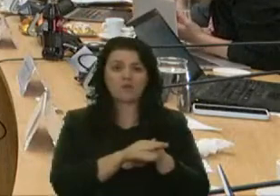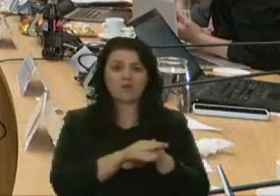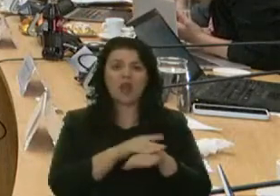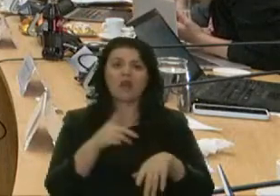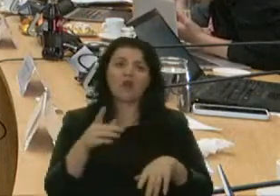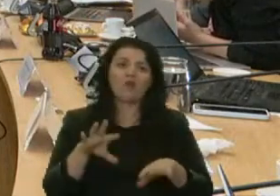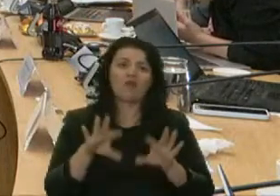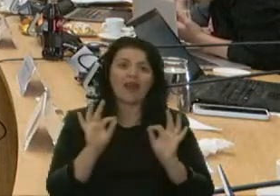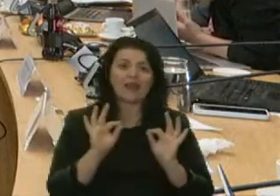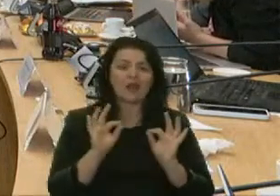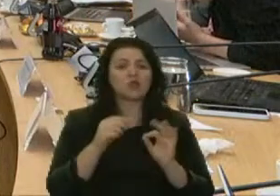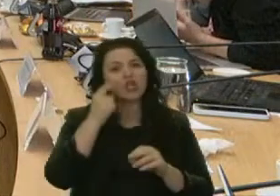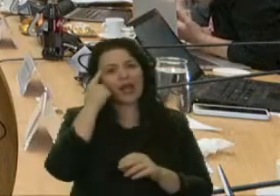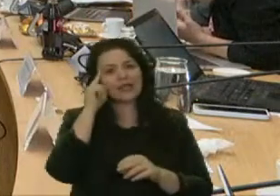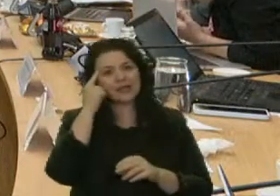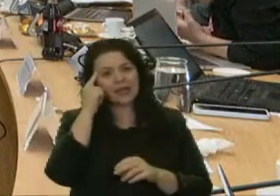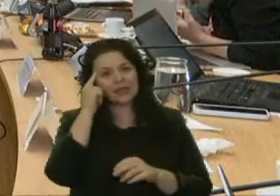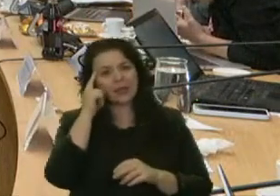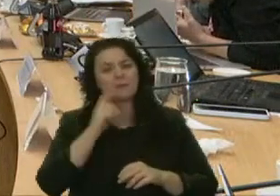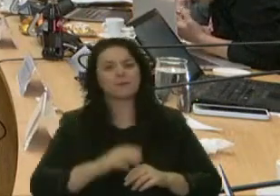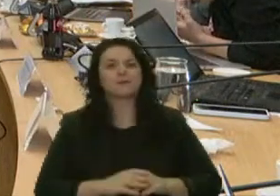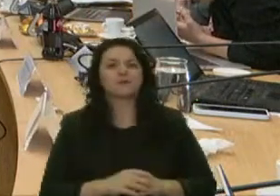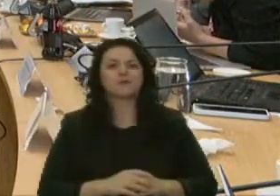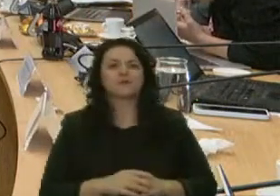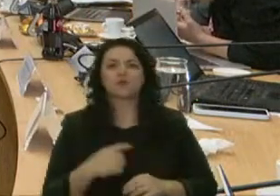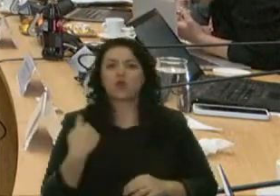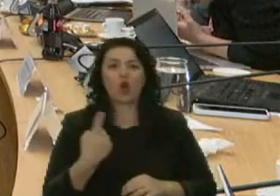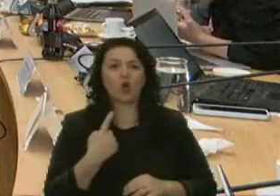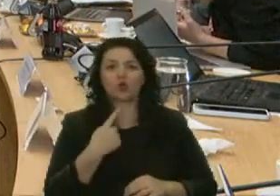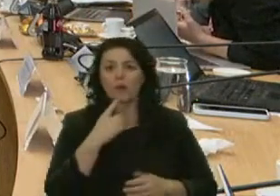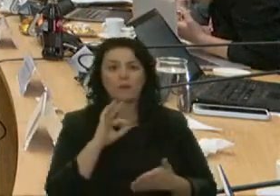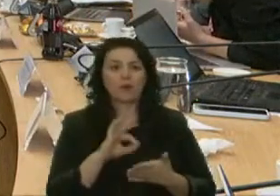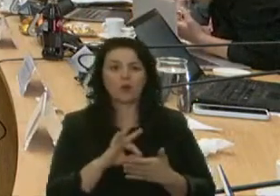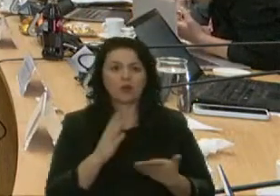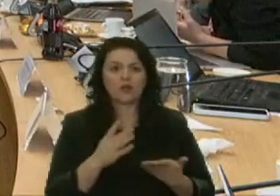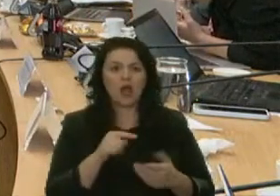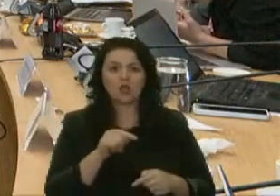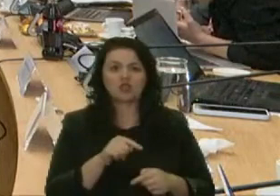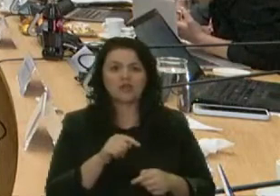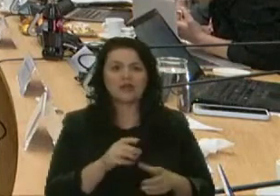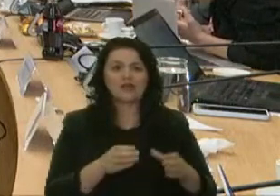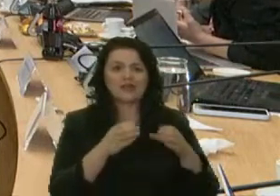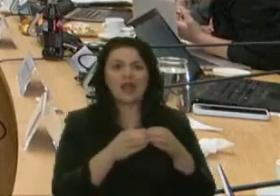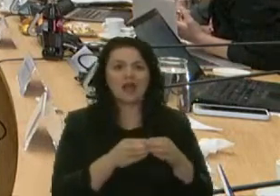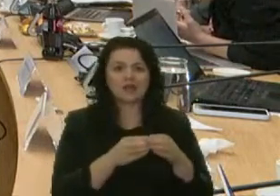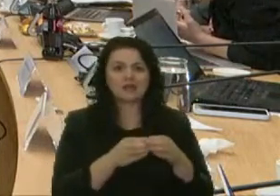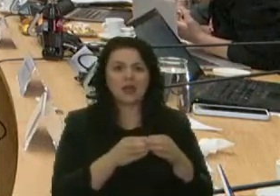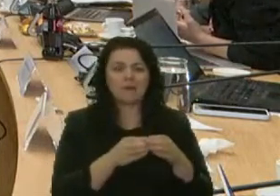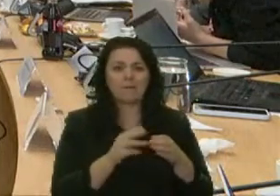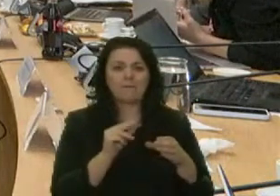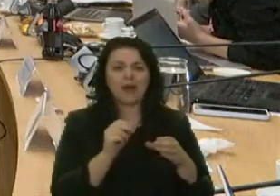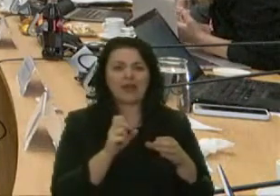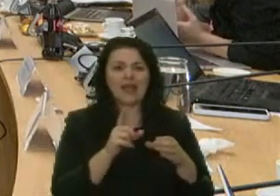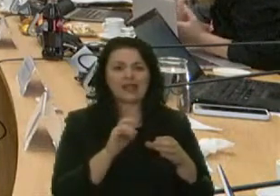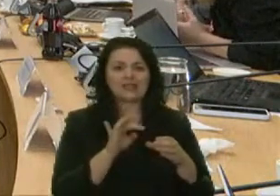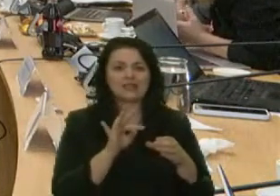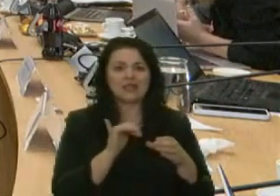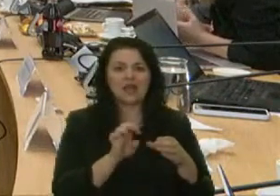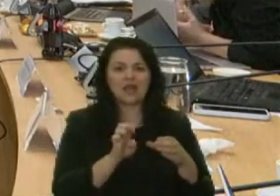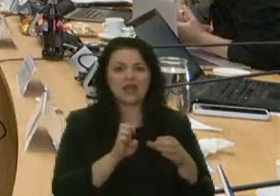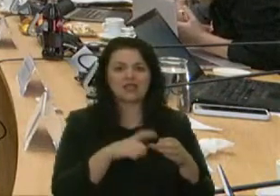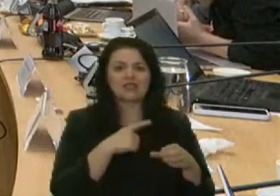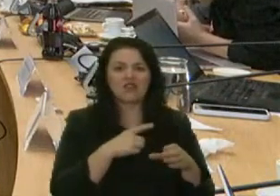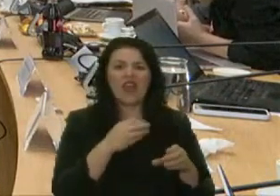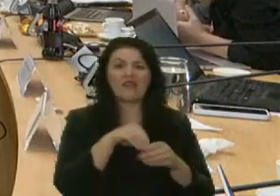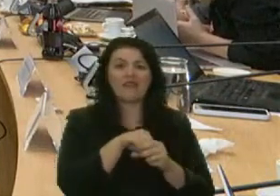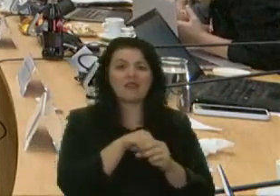variantă la care noi ne am gândit noi nu ne am gândit neapărat că această secție de paliație să fie